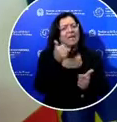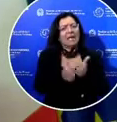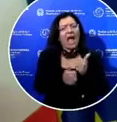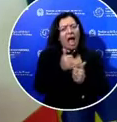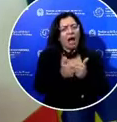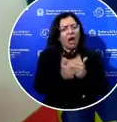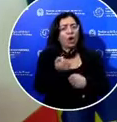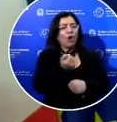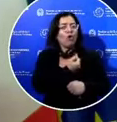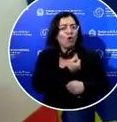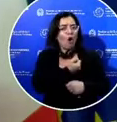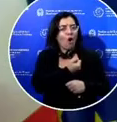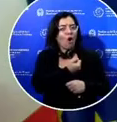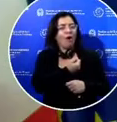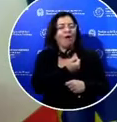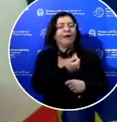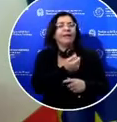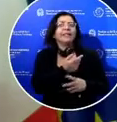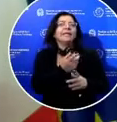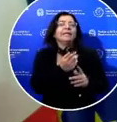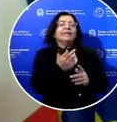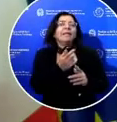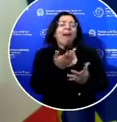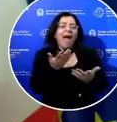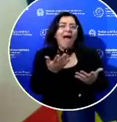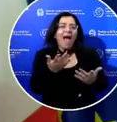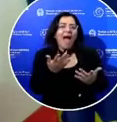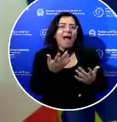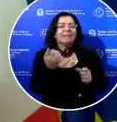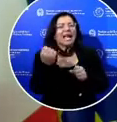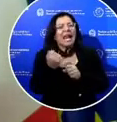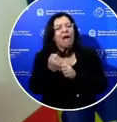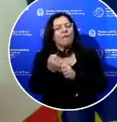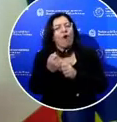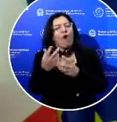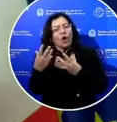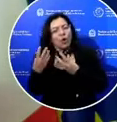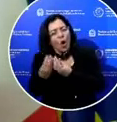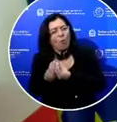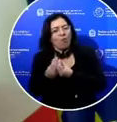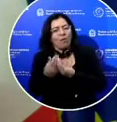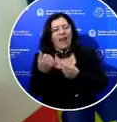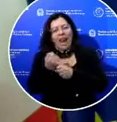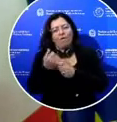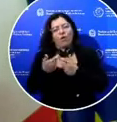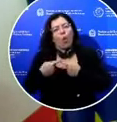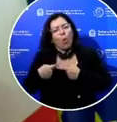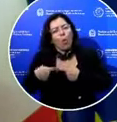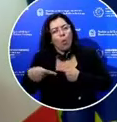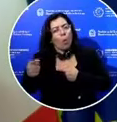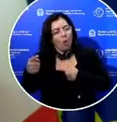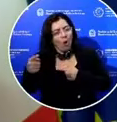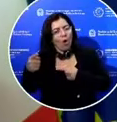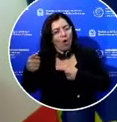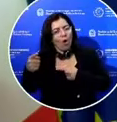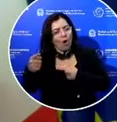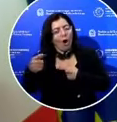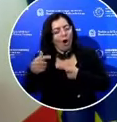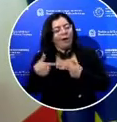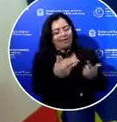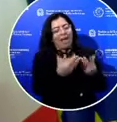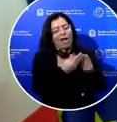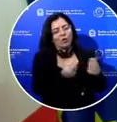forse soltanto un lavoro comune e lungo potranno essere in qualche modo